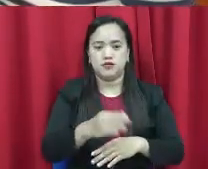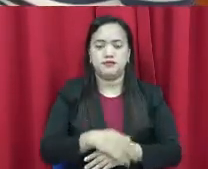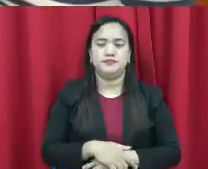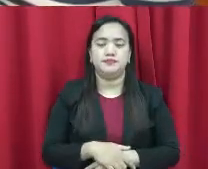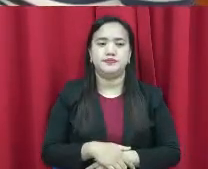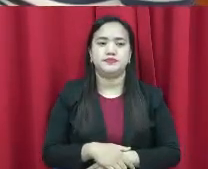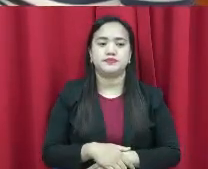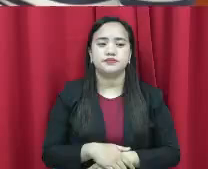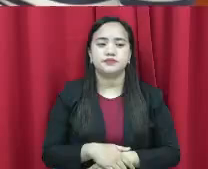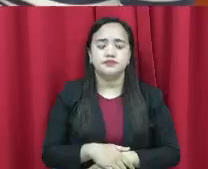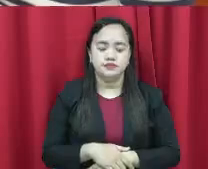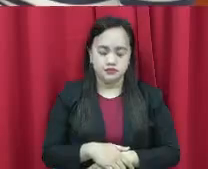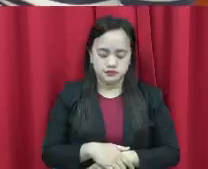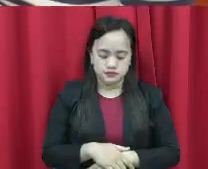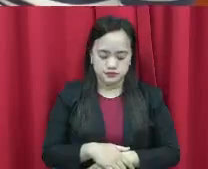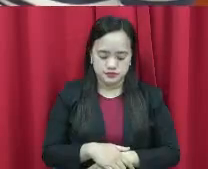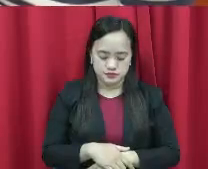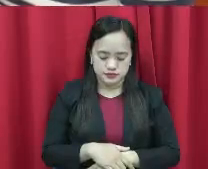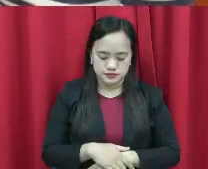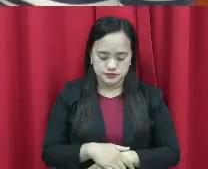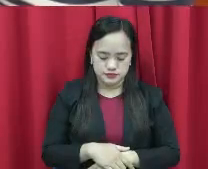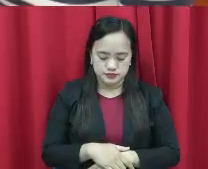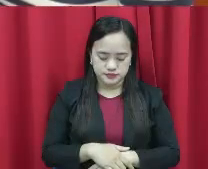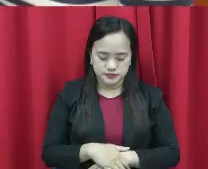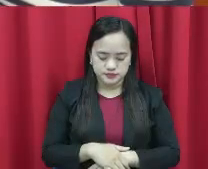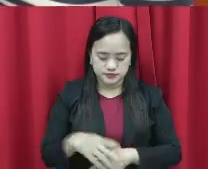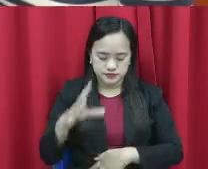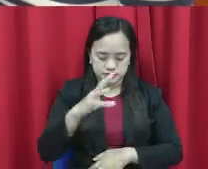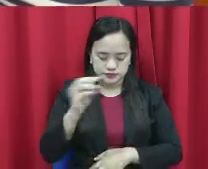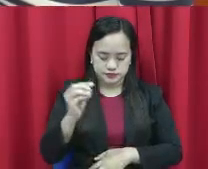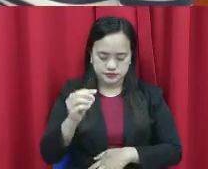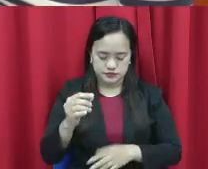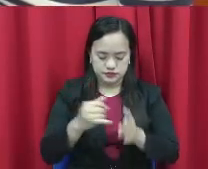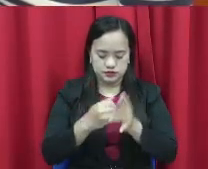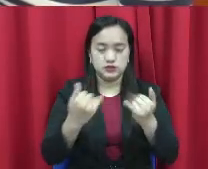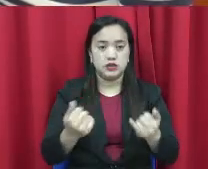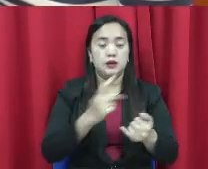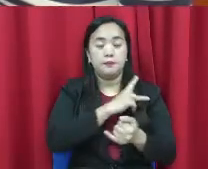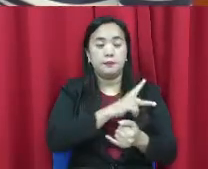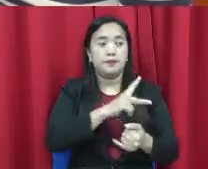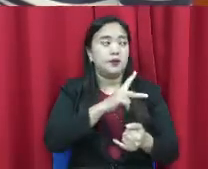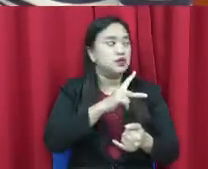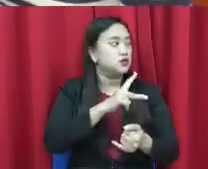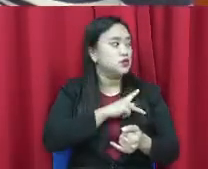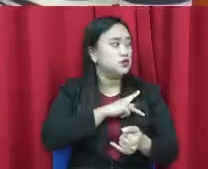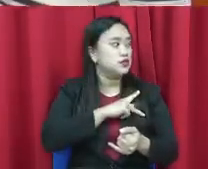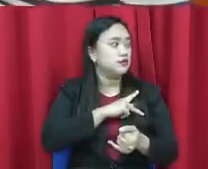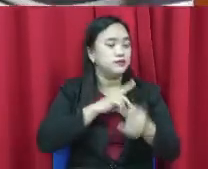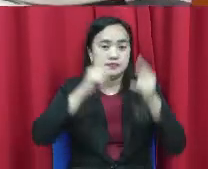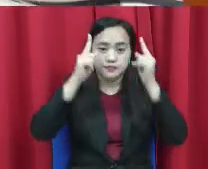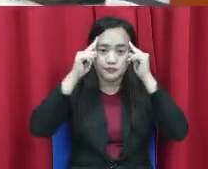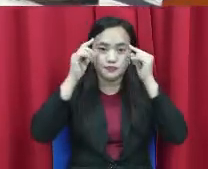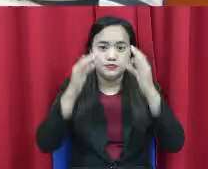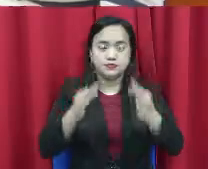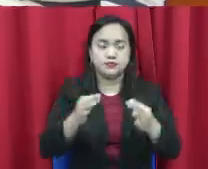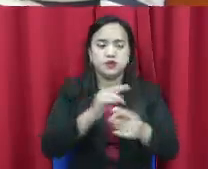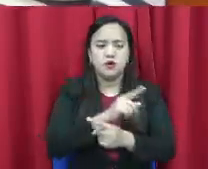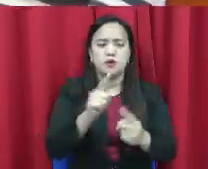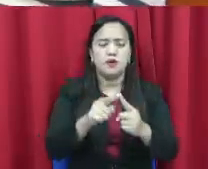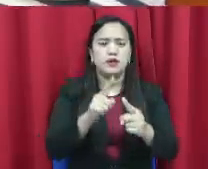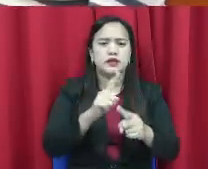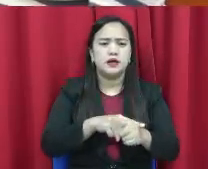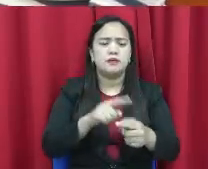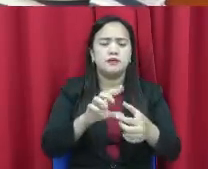Iyun po ang binahagi ng ating mga Pastor patungkol sa personal decision na kung saan pagdating sa personal decision